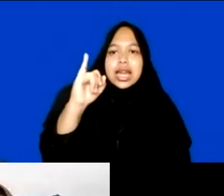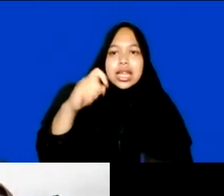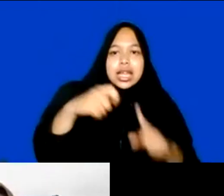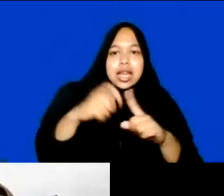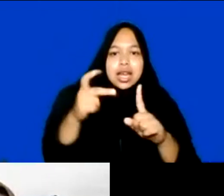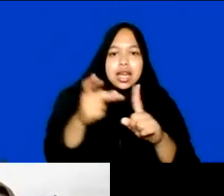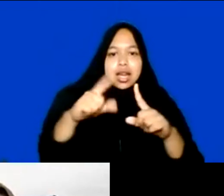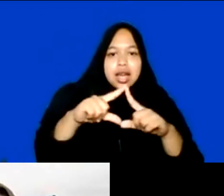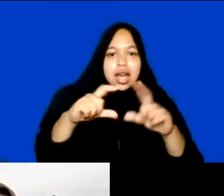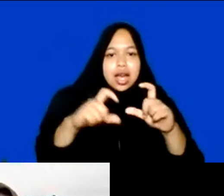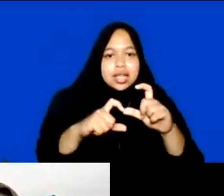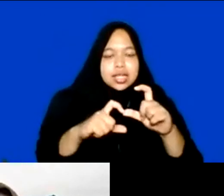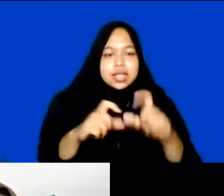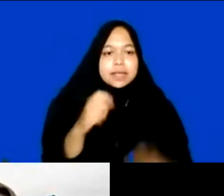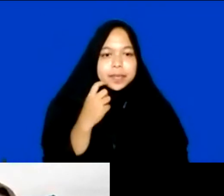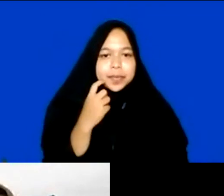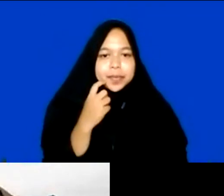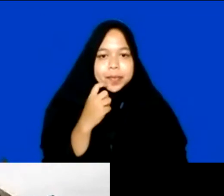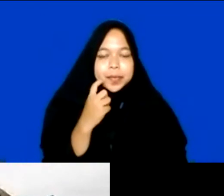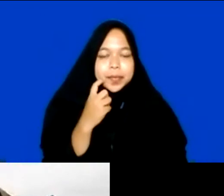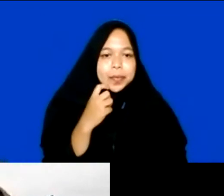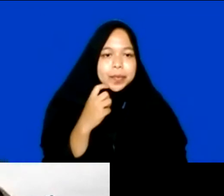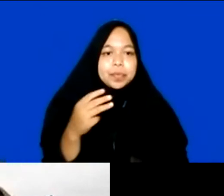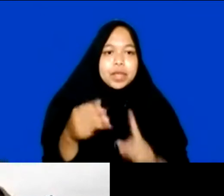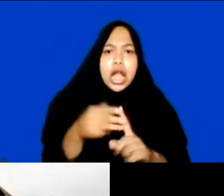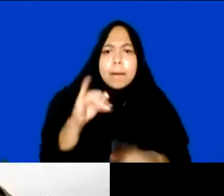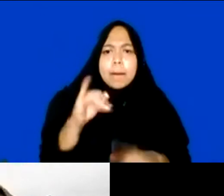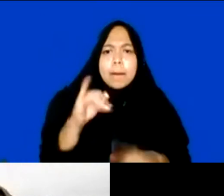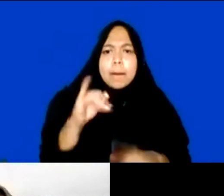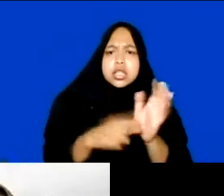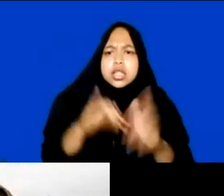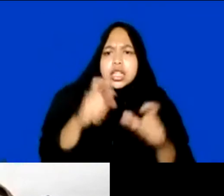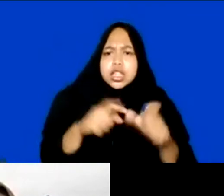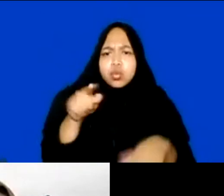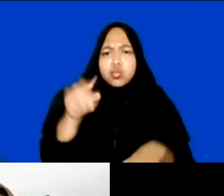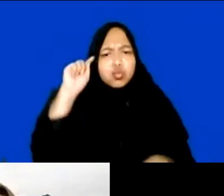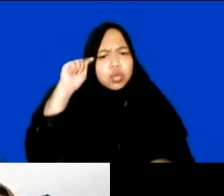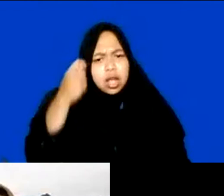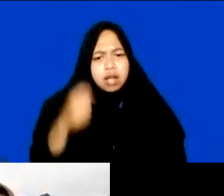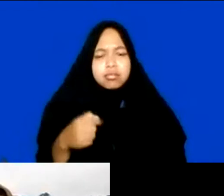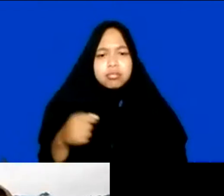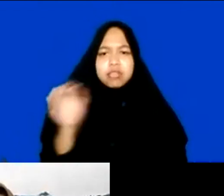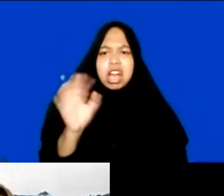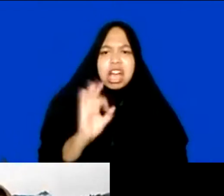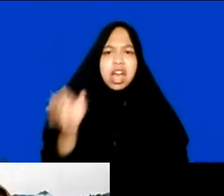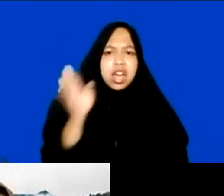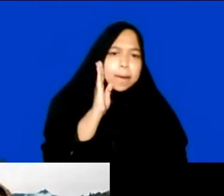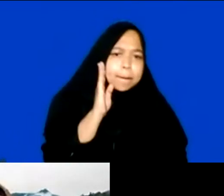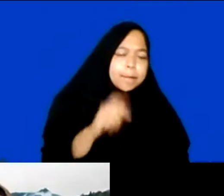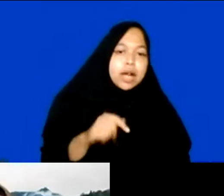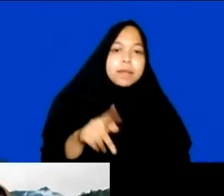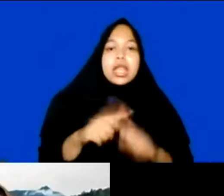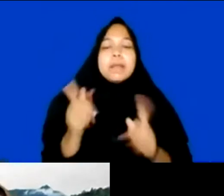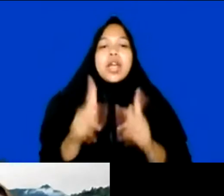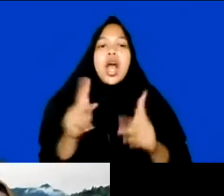gampang. Ya berbisnis juga nggak cepat gitu kan, pasti butuh waktu. Tapi saya juga percaya ketika kita konsisten